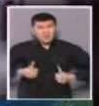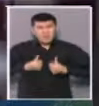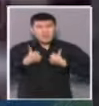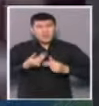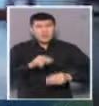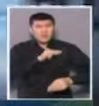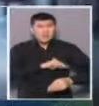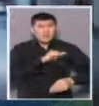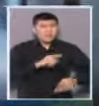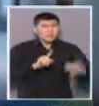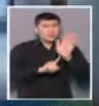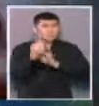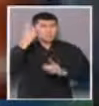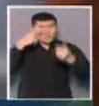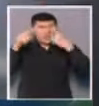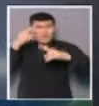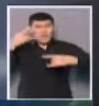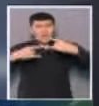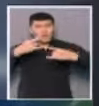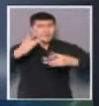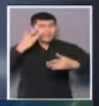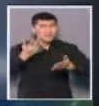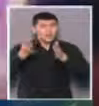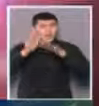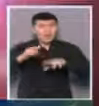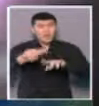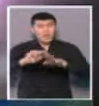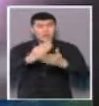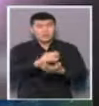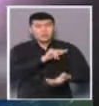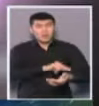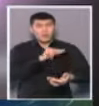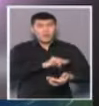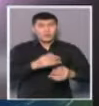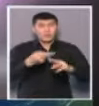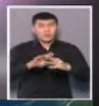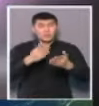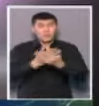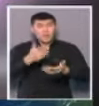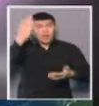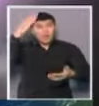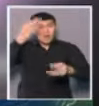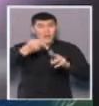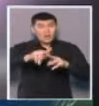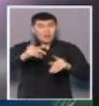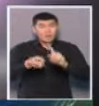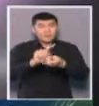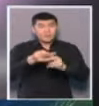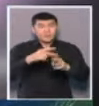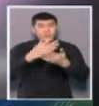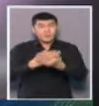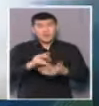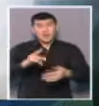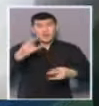жастайынан арып алды, эфирге бір жола тұрақтады. Тылсымы күшті теле өнерді құтты мекенге айналдырды.